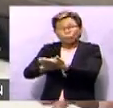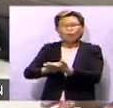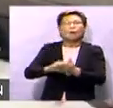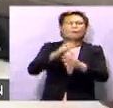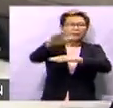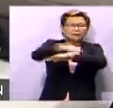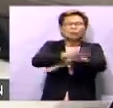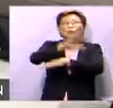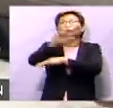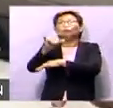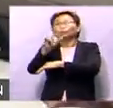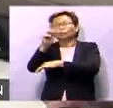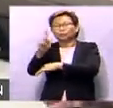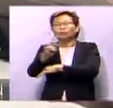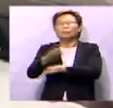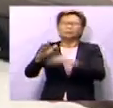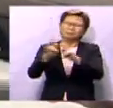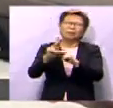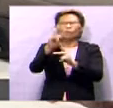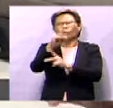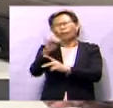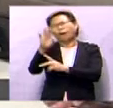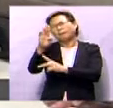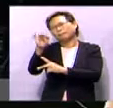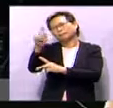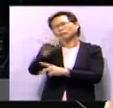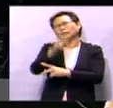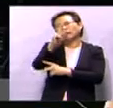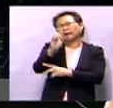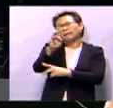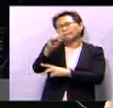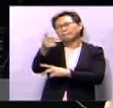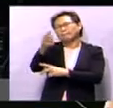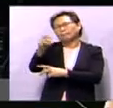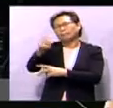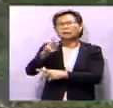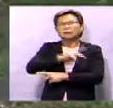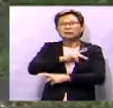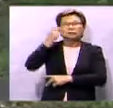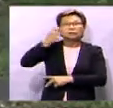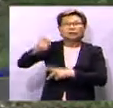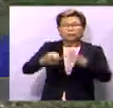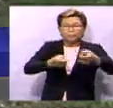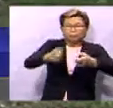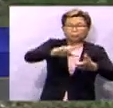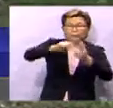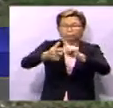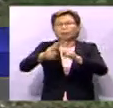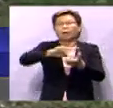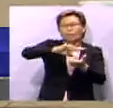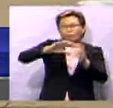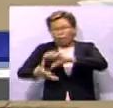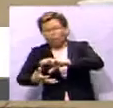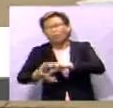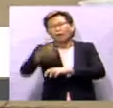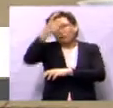Jembal, Kampung Mengabang Teliput, Kuala Besut dan Kuala Kemaman. Menurut Ketua Sekretariat Pengurusan Bencana Negeri, Lieutenant